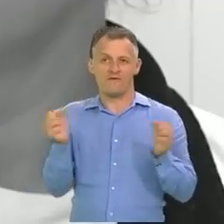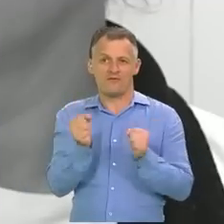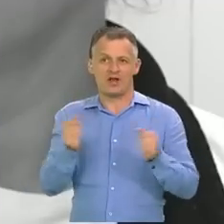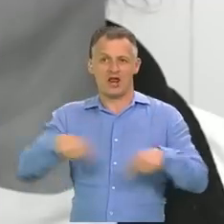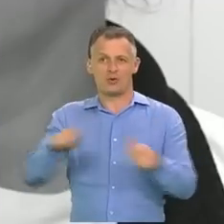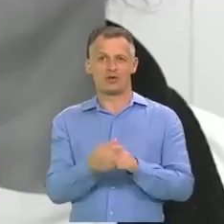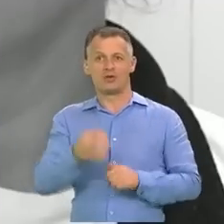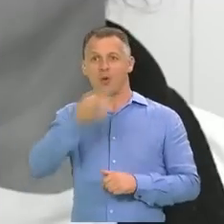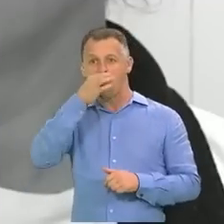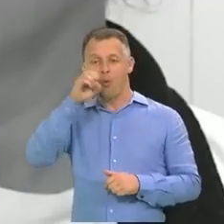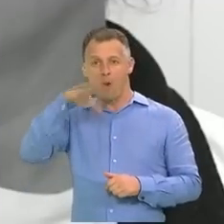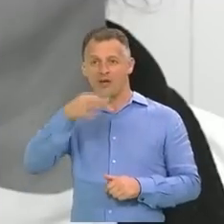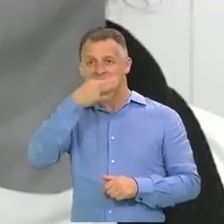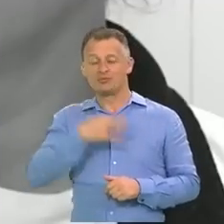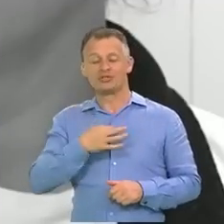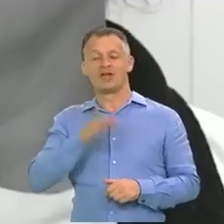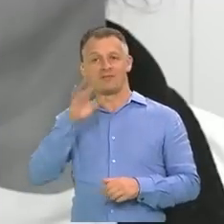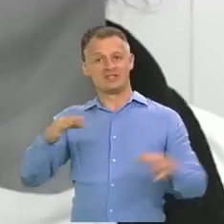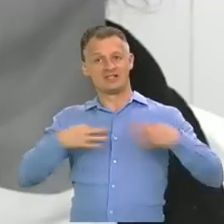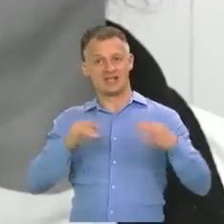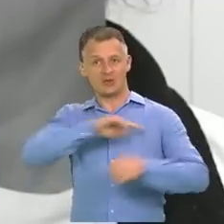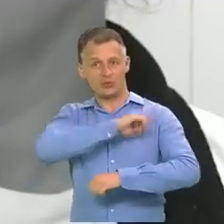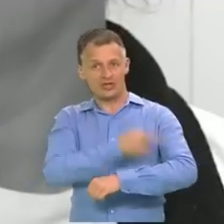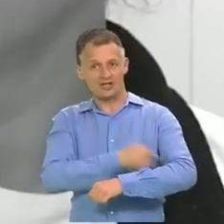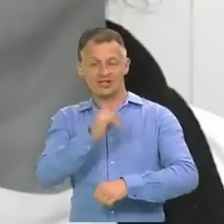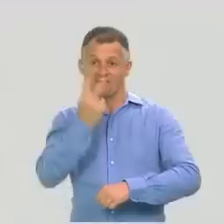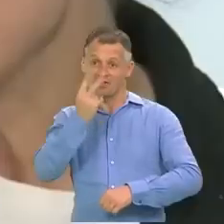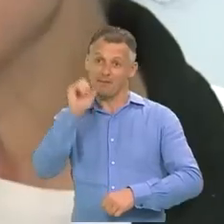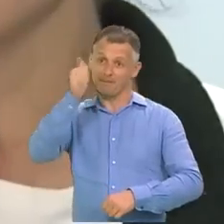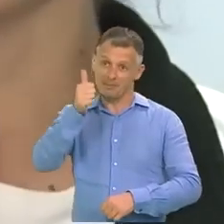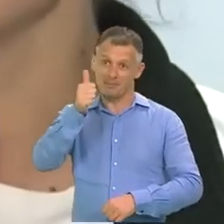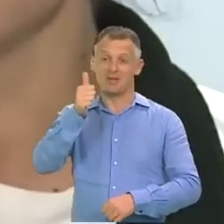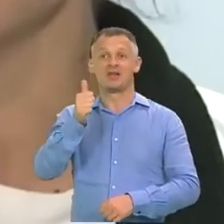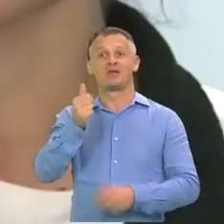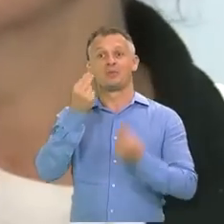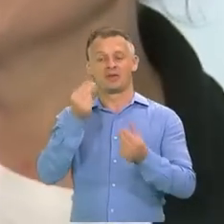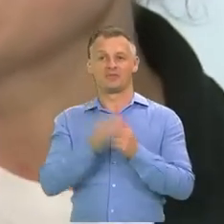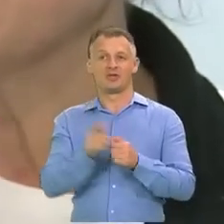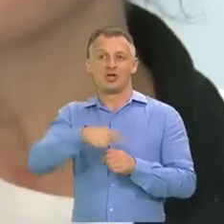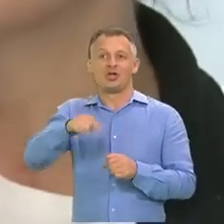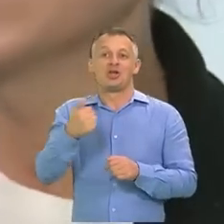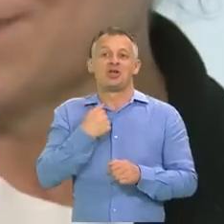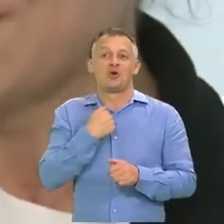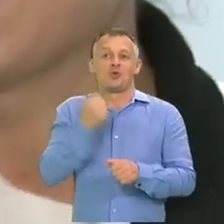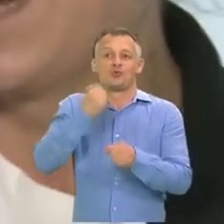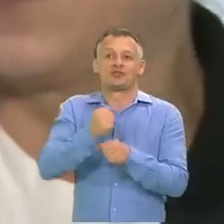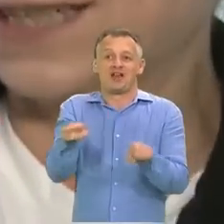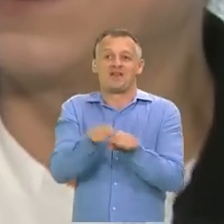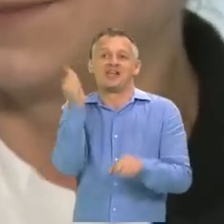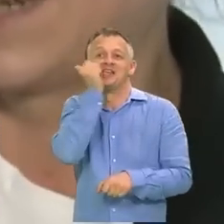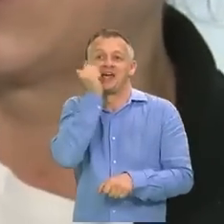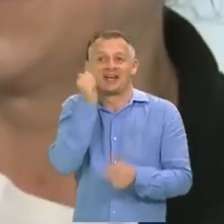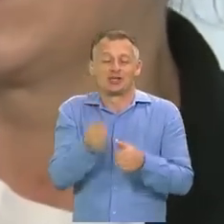spune sănătate, să avem putere și să ne vedem cu bine a doua zi. Eu sunt într-o iarnă de când mă știu. Iarna e